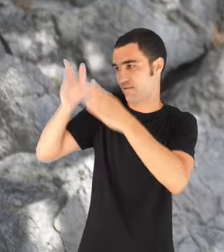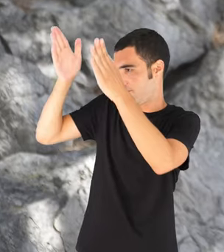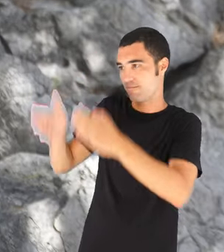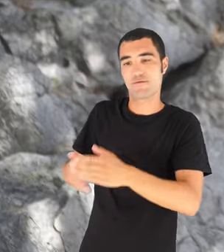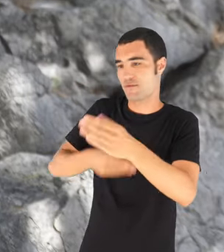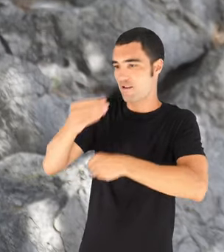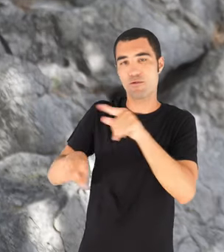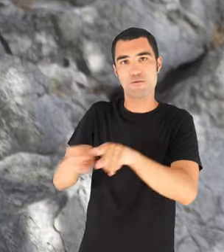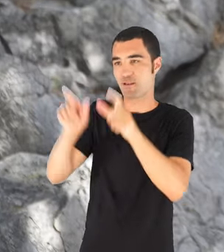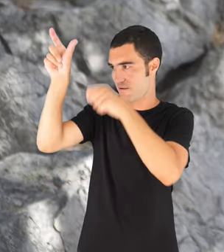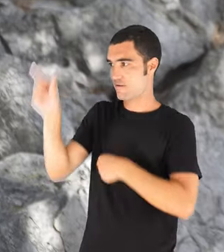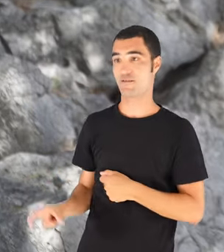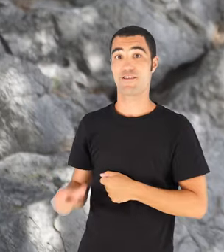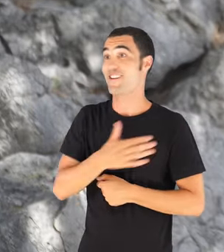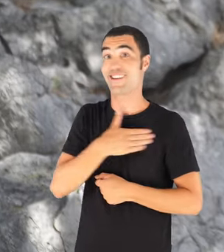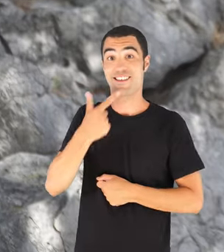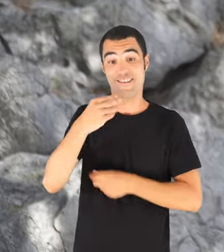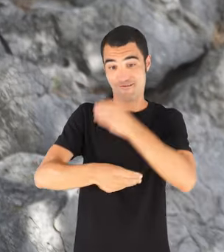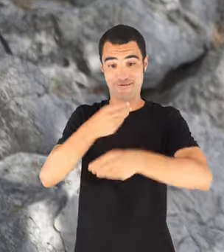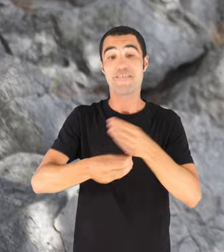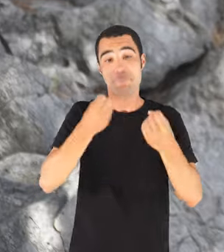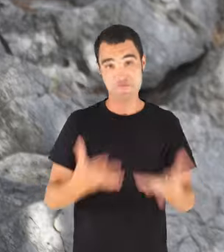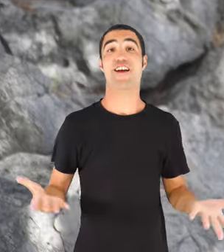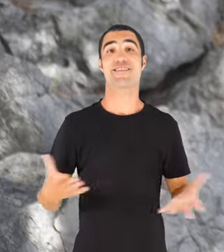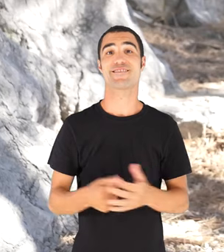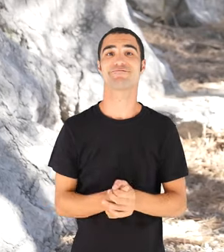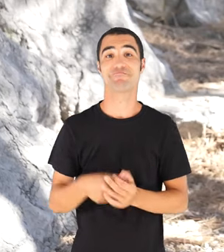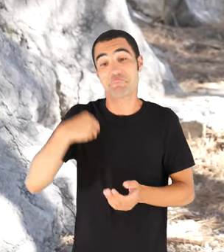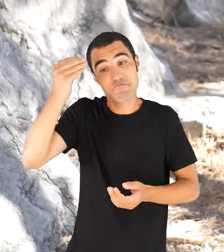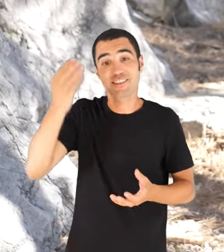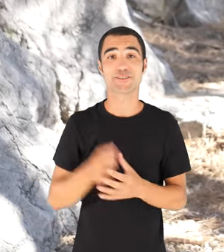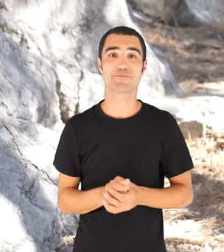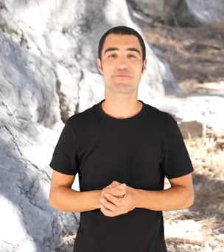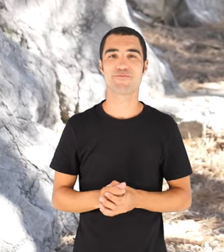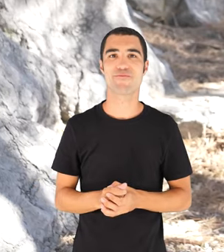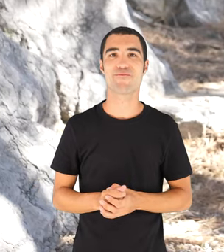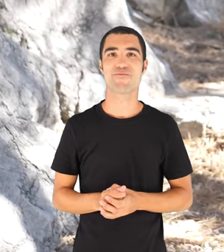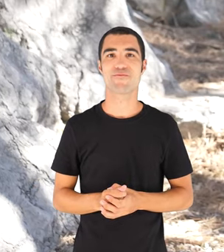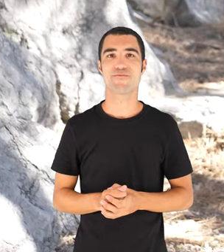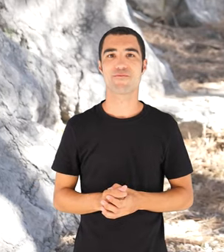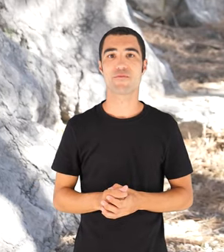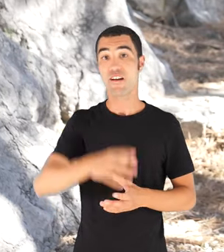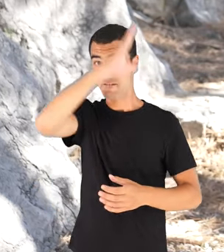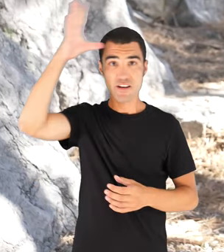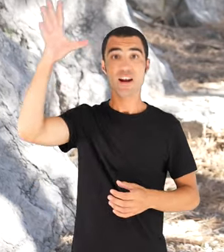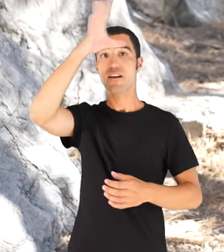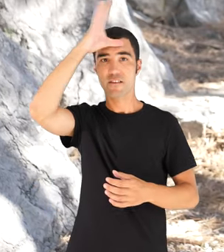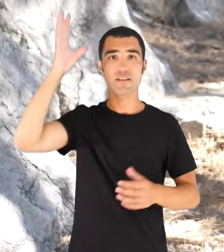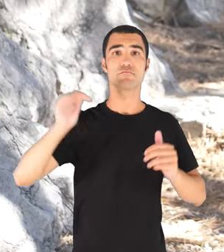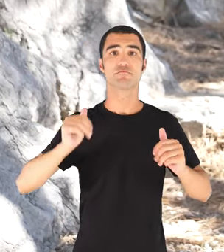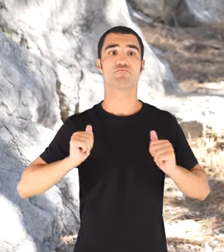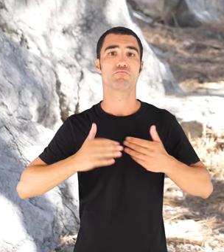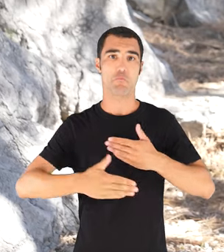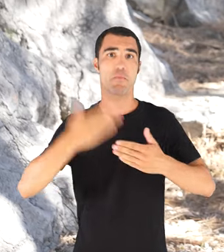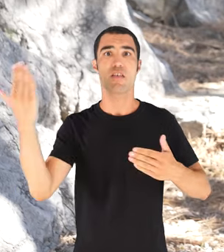ell, supos que anirà bé, així que... Vaig començar els estius, mentre